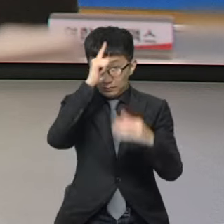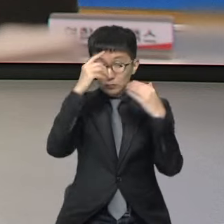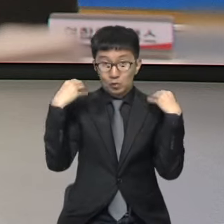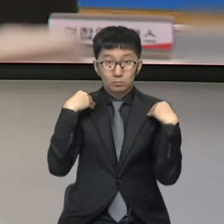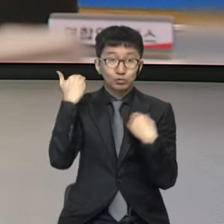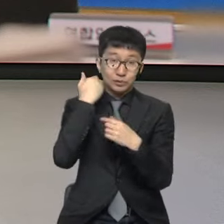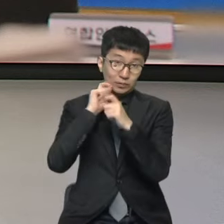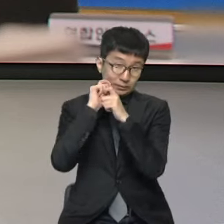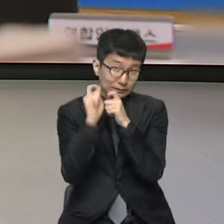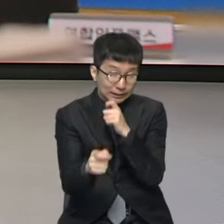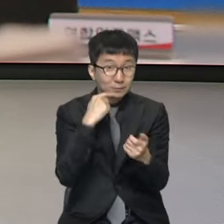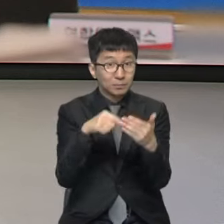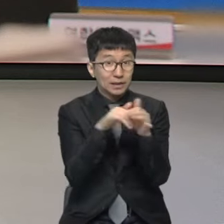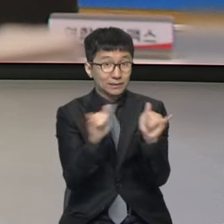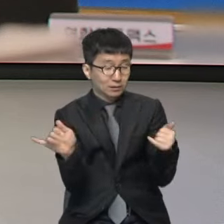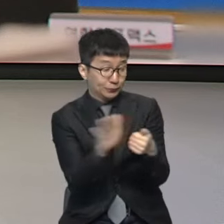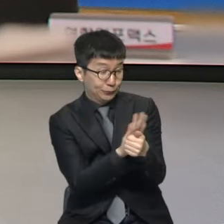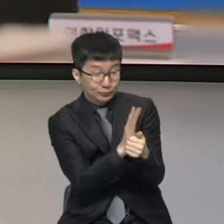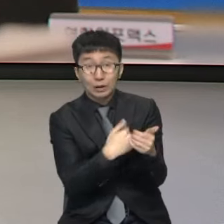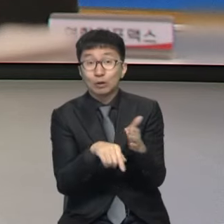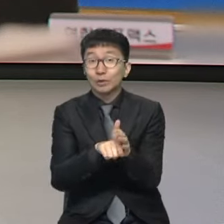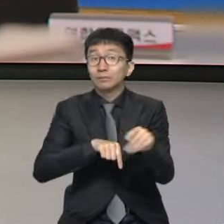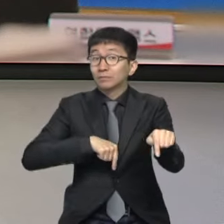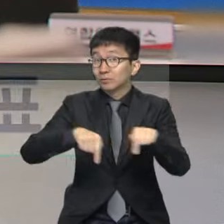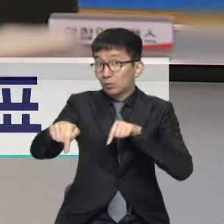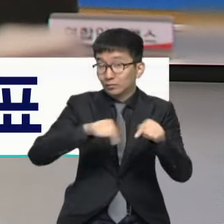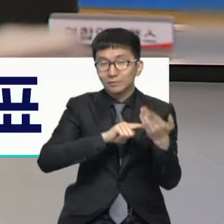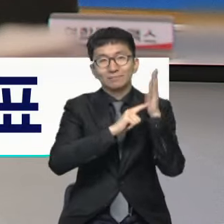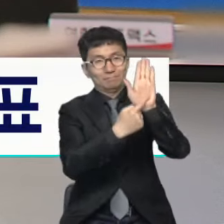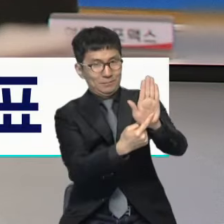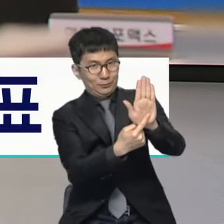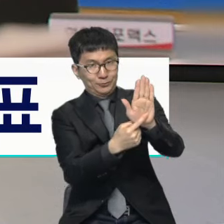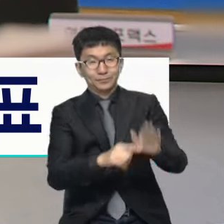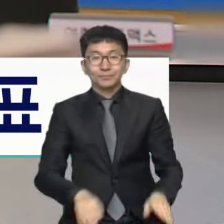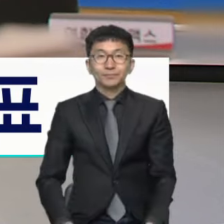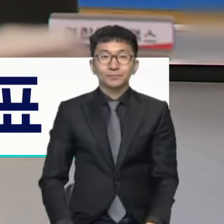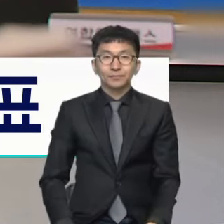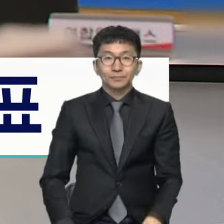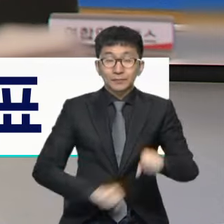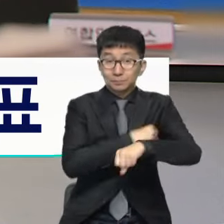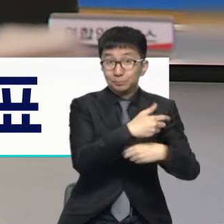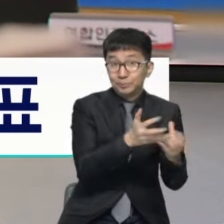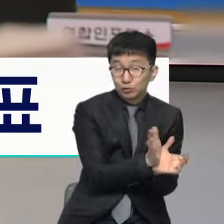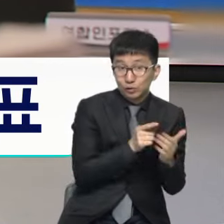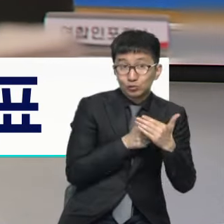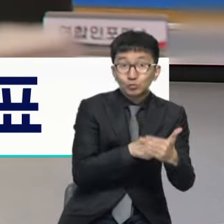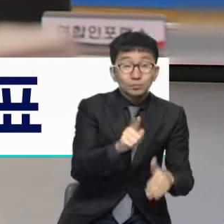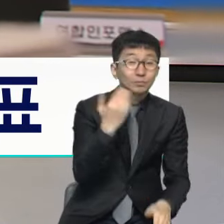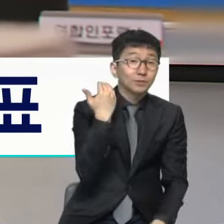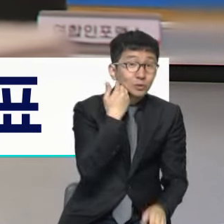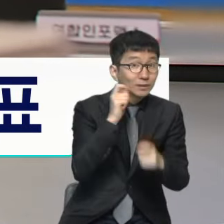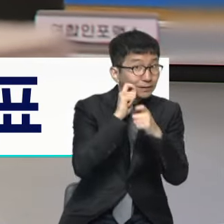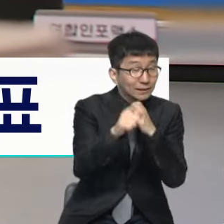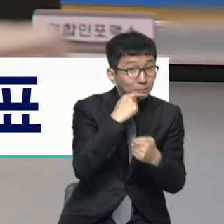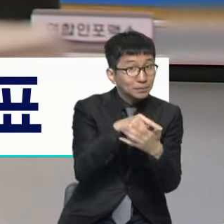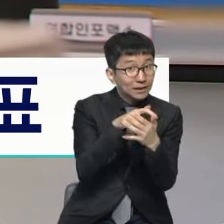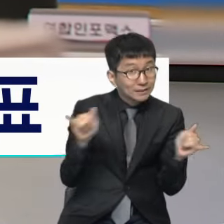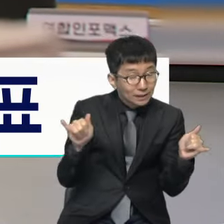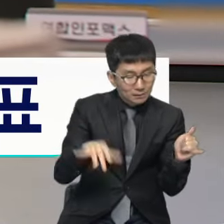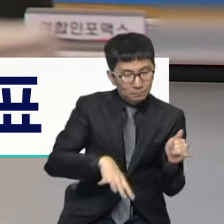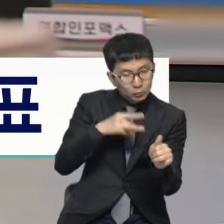다음 소식입니다. 정부가 전세 사기 피해자들을 위한 대책을 추가로 발표했습니다. 야당이 주도하는 전세 사기